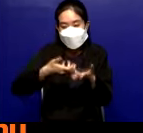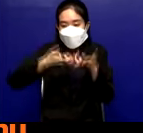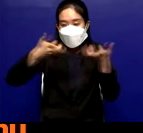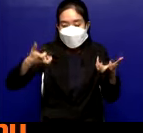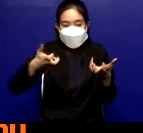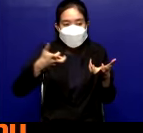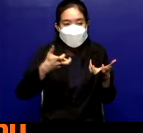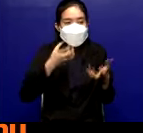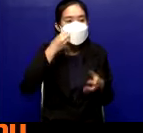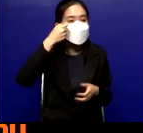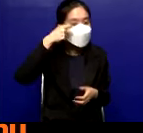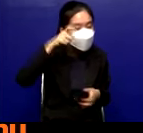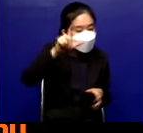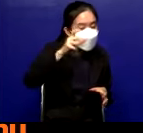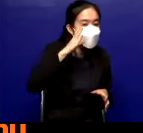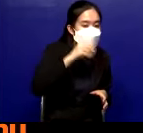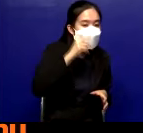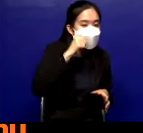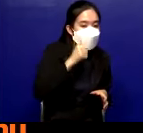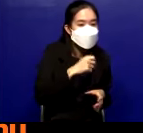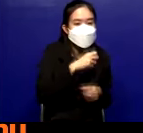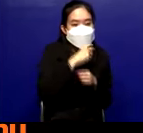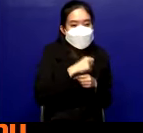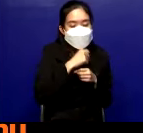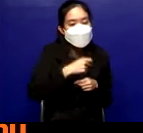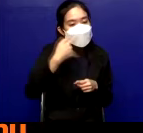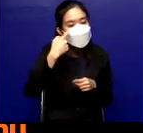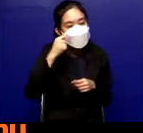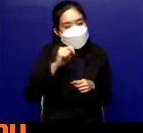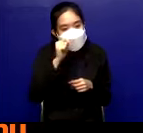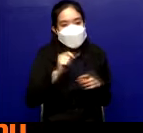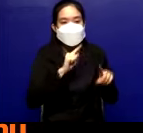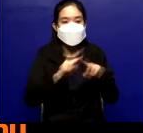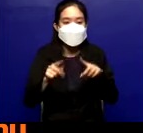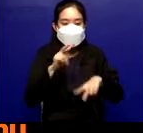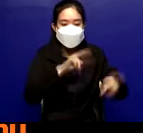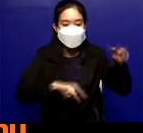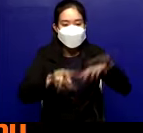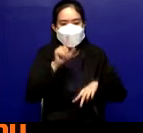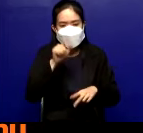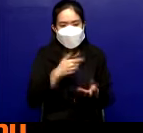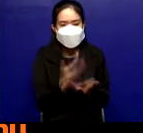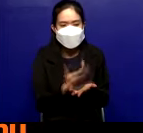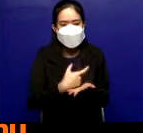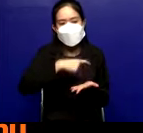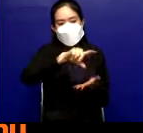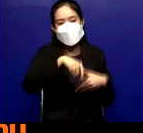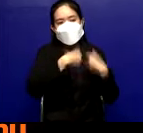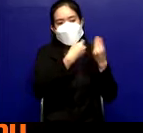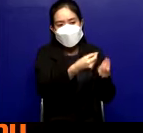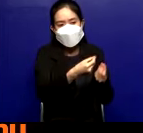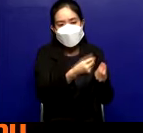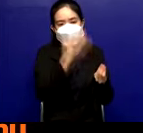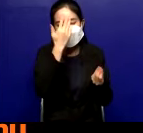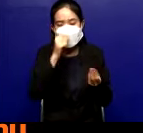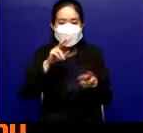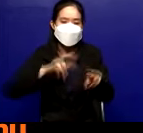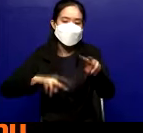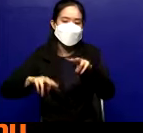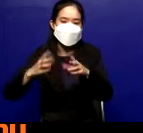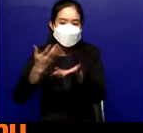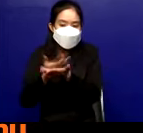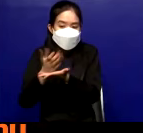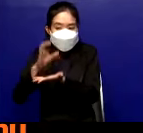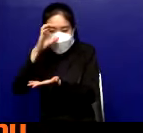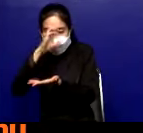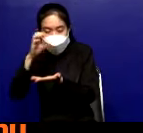สะท้อนให้เห็นว่าหากมีเงินอุดหนุนเด็กท่วนหน้าที่เพียงพอแล้วเนี่ยพวกเขาอาจจะสามารถเลี้ยงดูลูกได้ด้วยตัวเองเพราะดิ